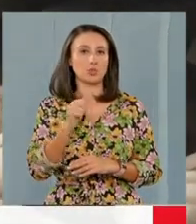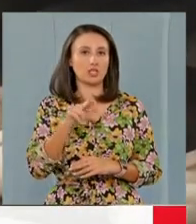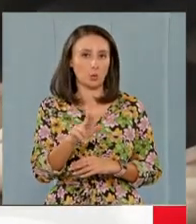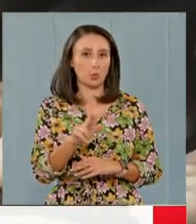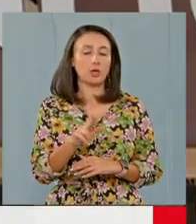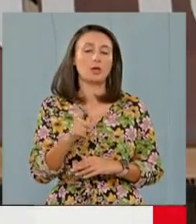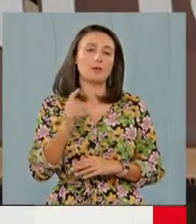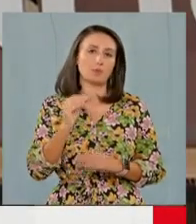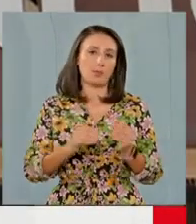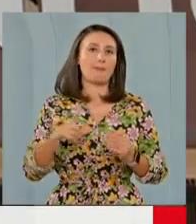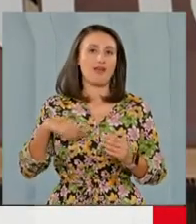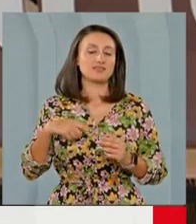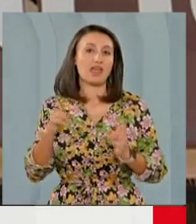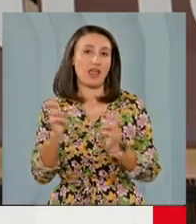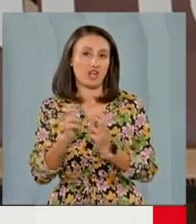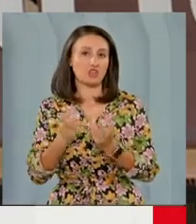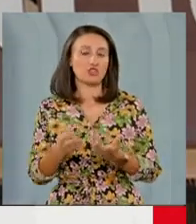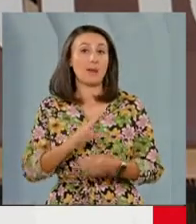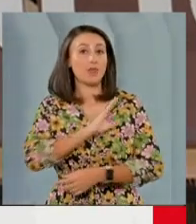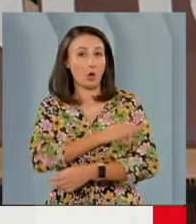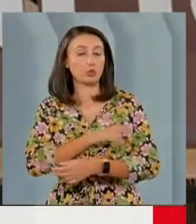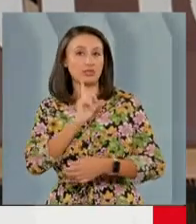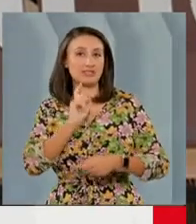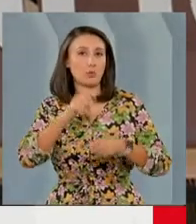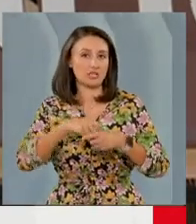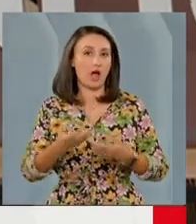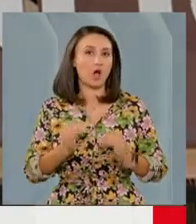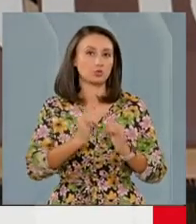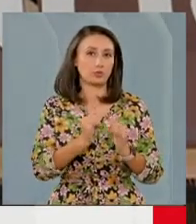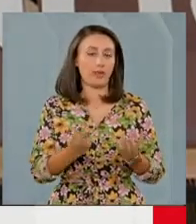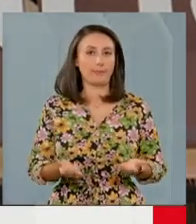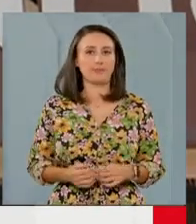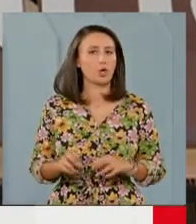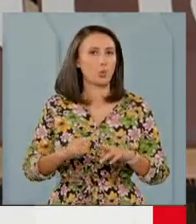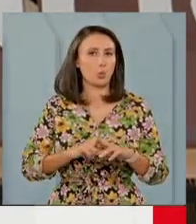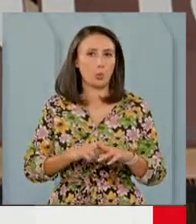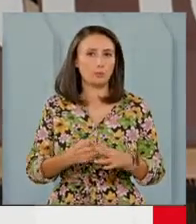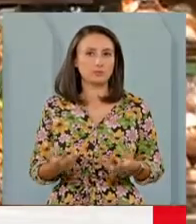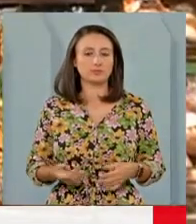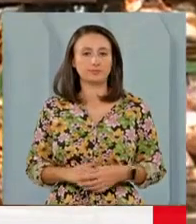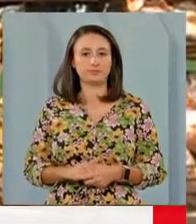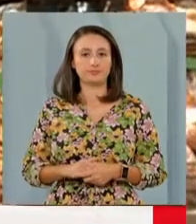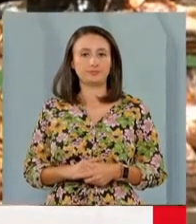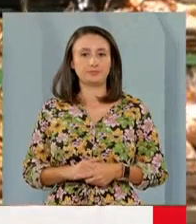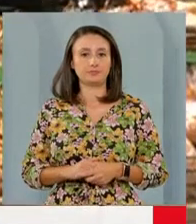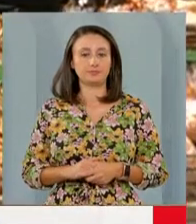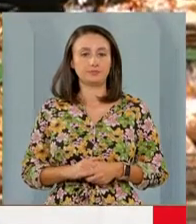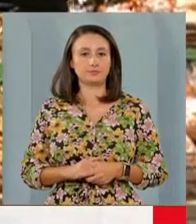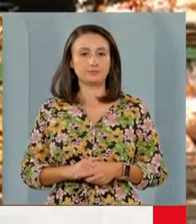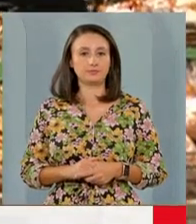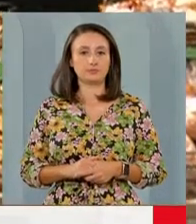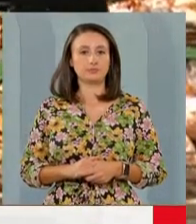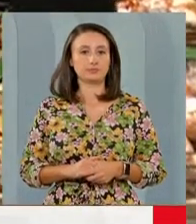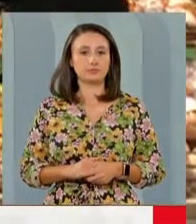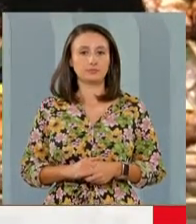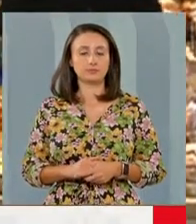și aici autoritățile trebuie să interzică și cum ar putea să intervină păi în primul rând se introduc marii